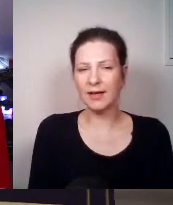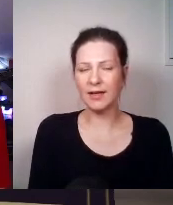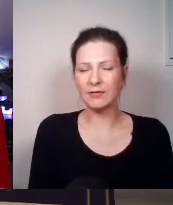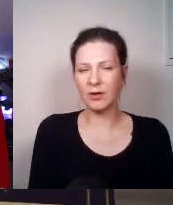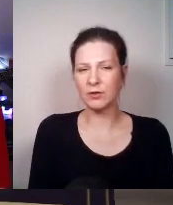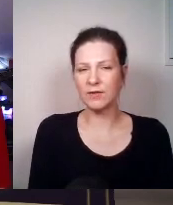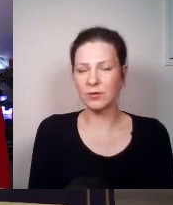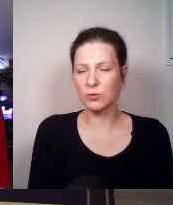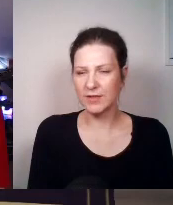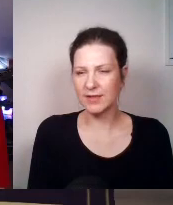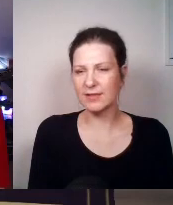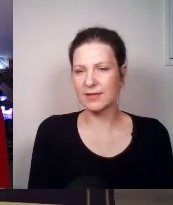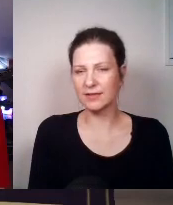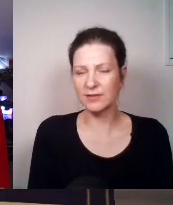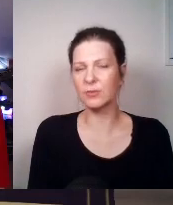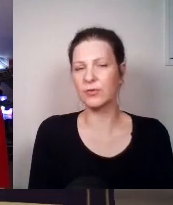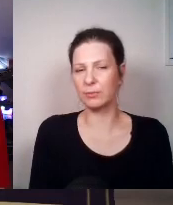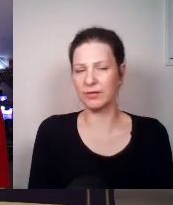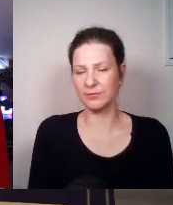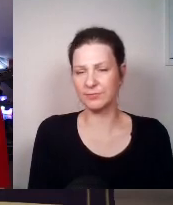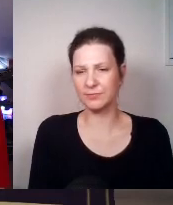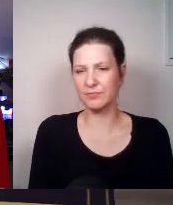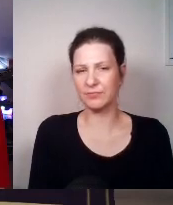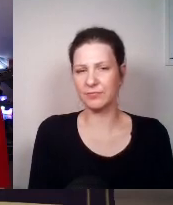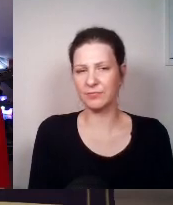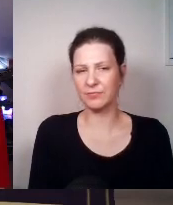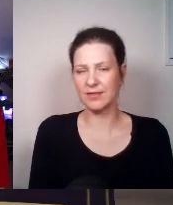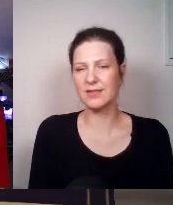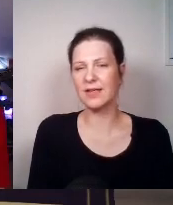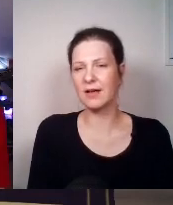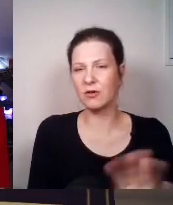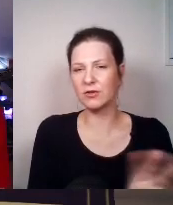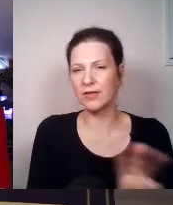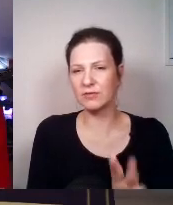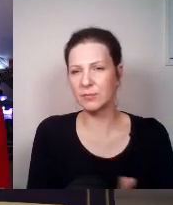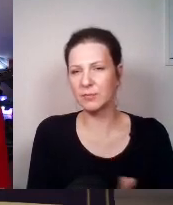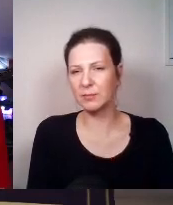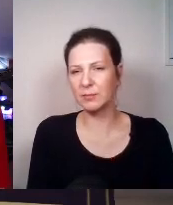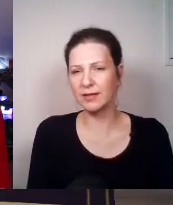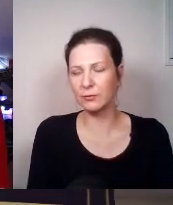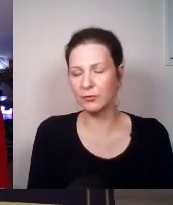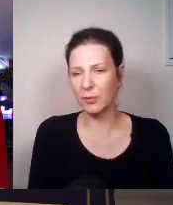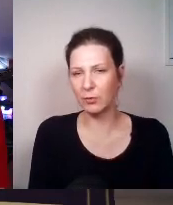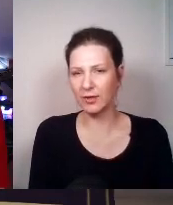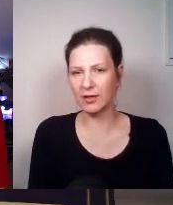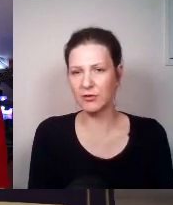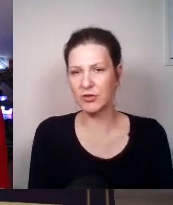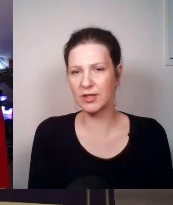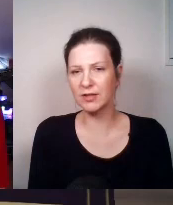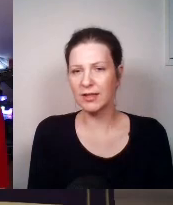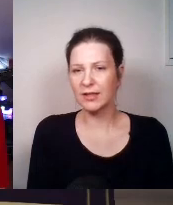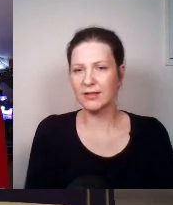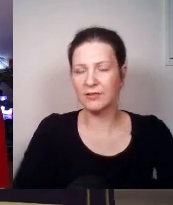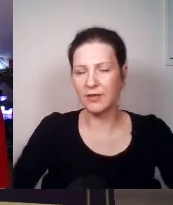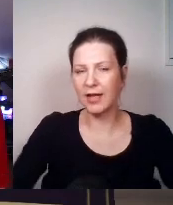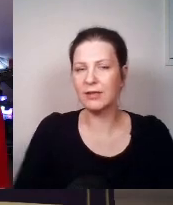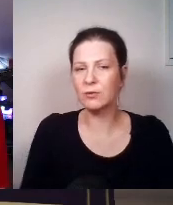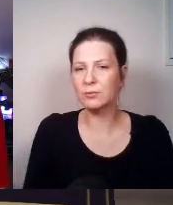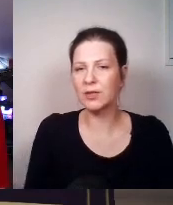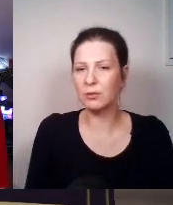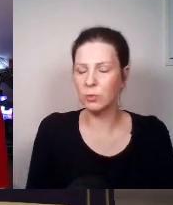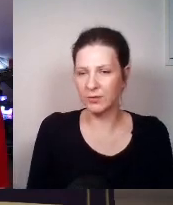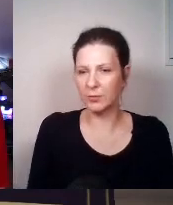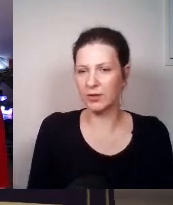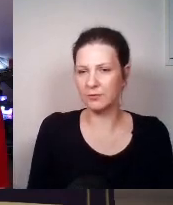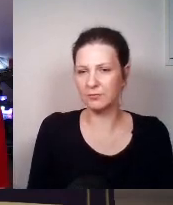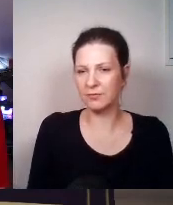Partei einfach auch diese grundsätzliche Richtungsdebatte. Ja. Das ist ja auch das, was bei dem Rat der Volksbeauftragten steht, diese